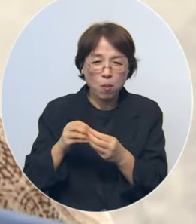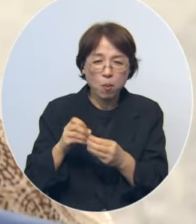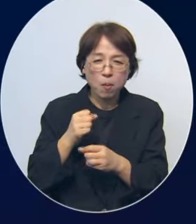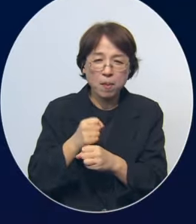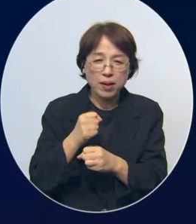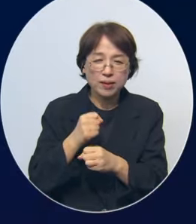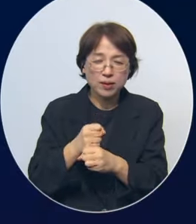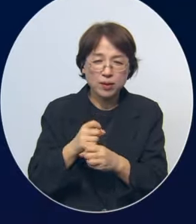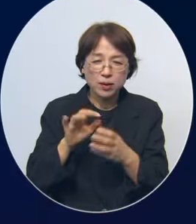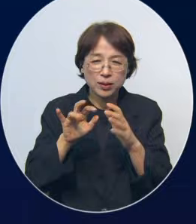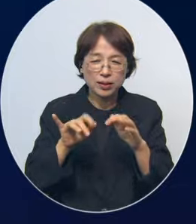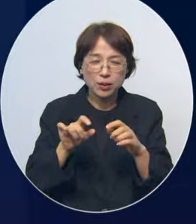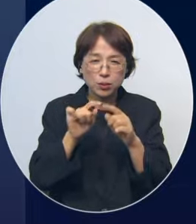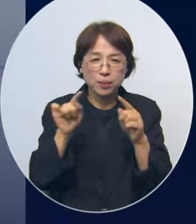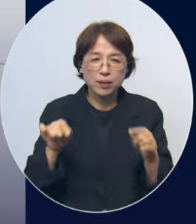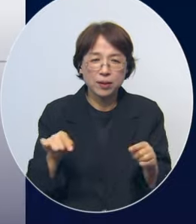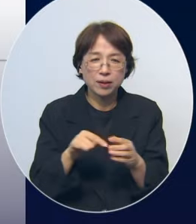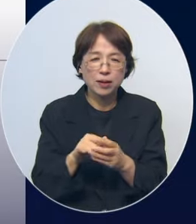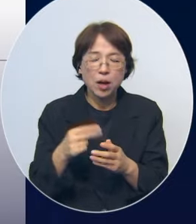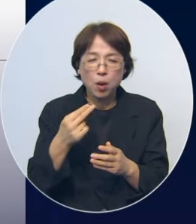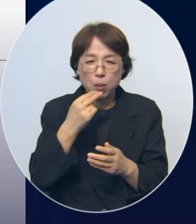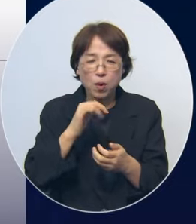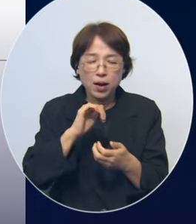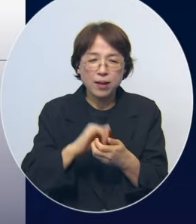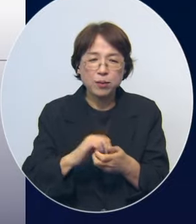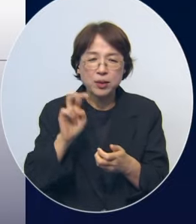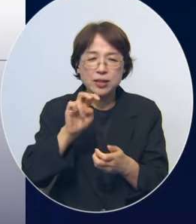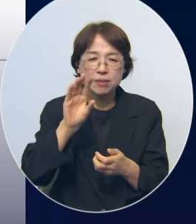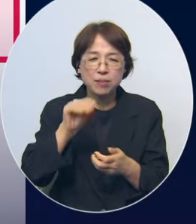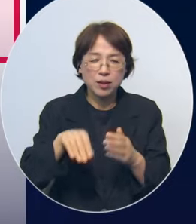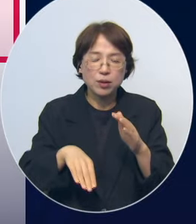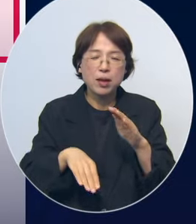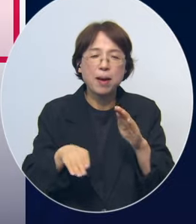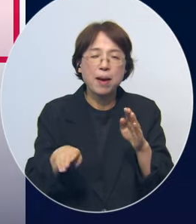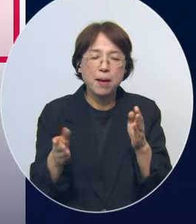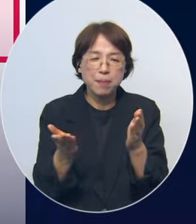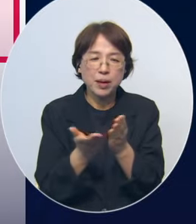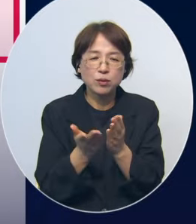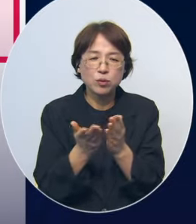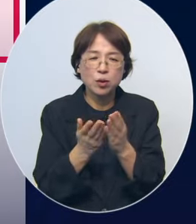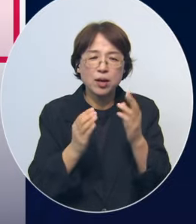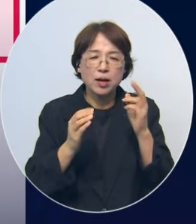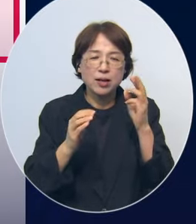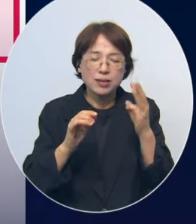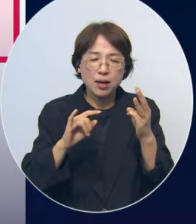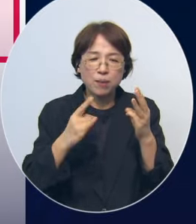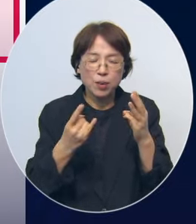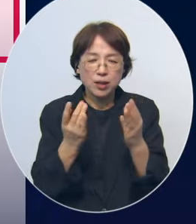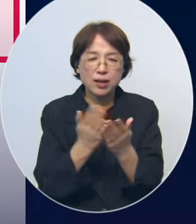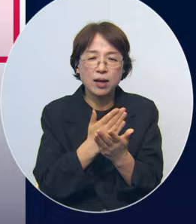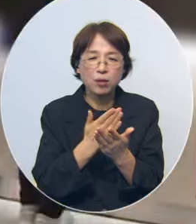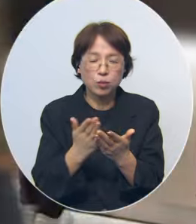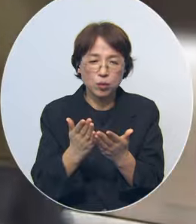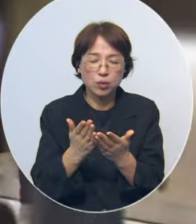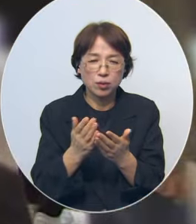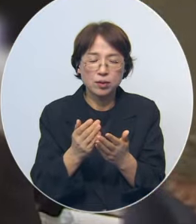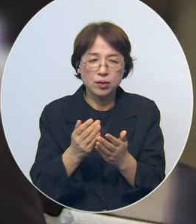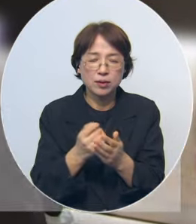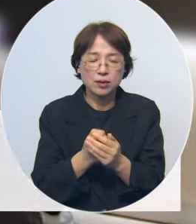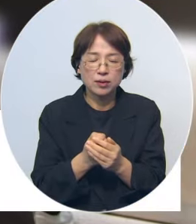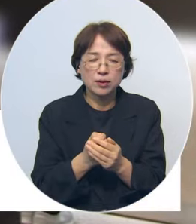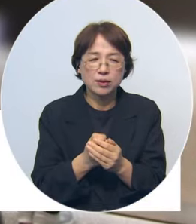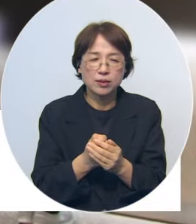발급했습니다 하루 통원 보험금 한도인 20만 원에 맞춰 세 번으로 나눠 진료비 쪼개기를 한 겁니다